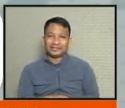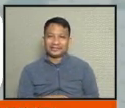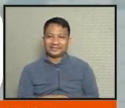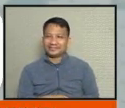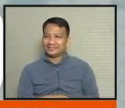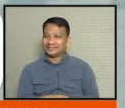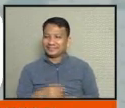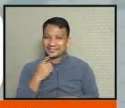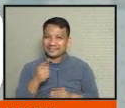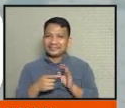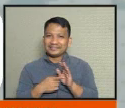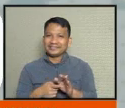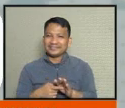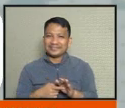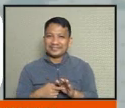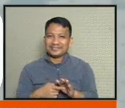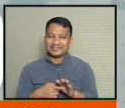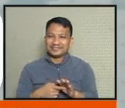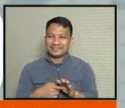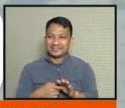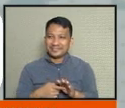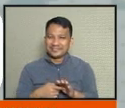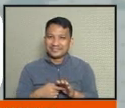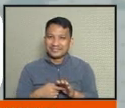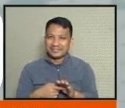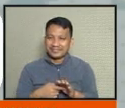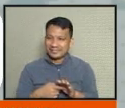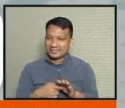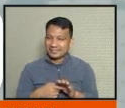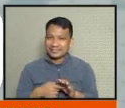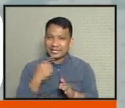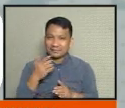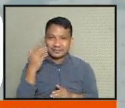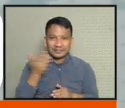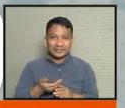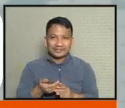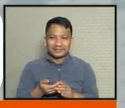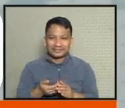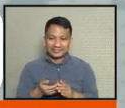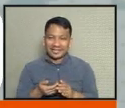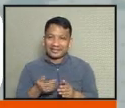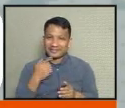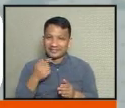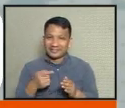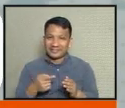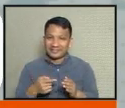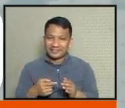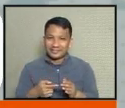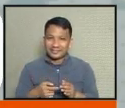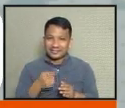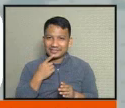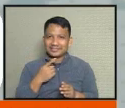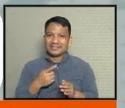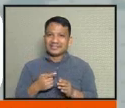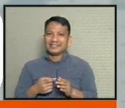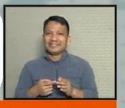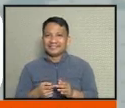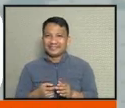Di ba, sir? Opo, sir. Oh. Ibig sabihin, sir, walang hiya ka.